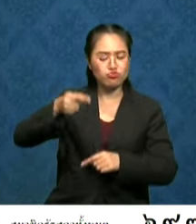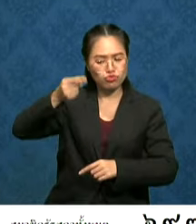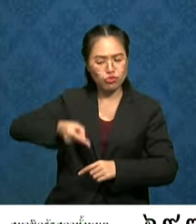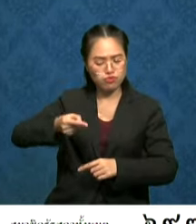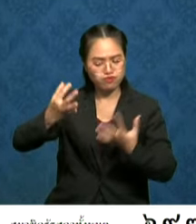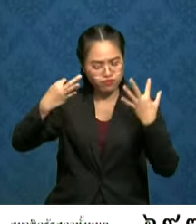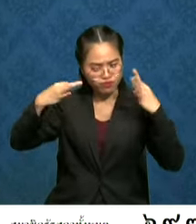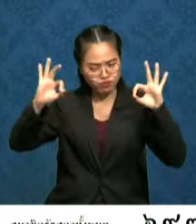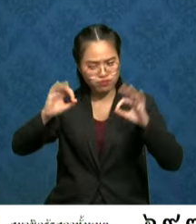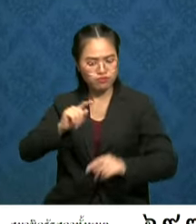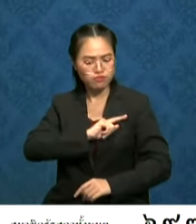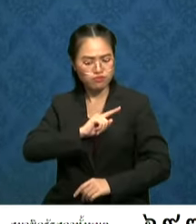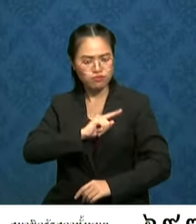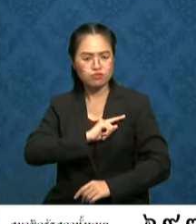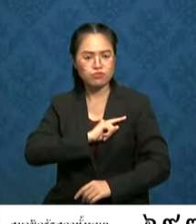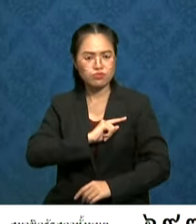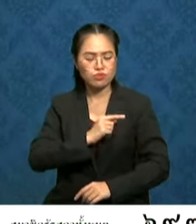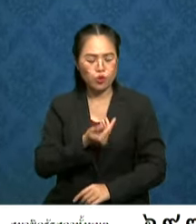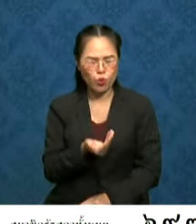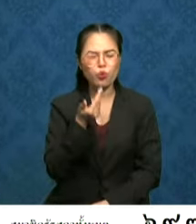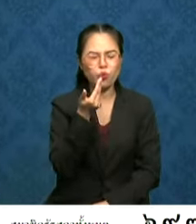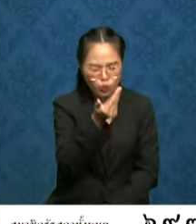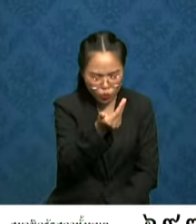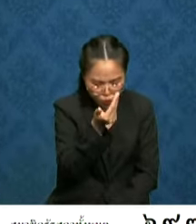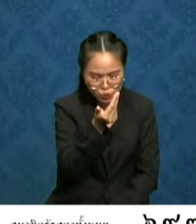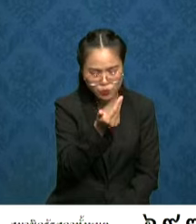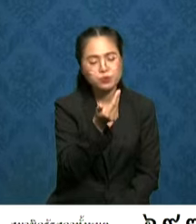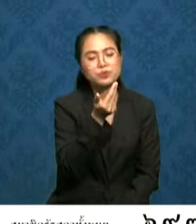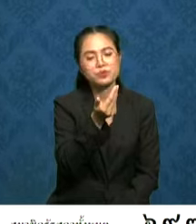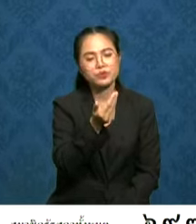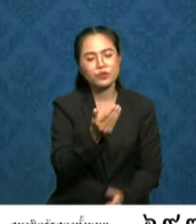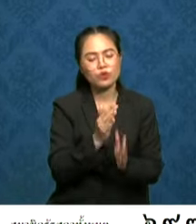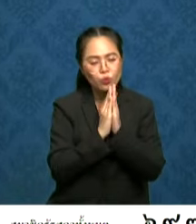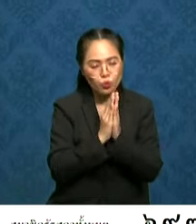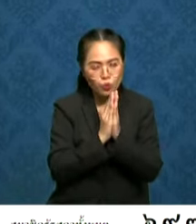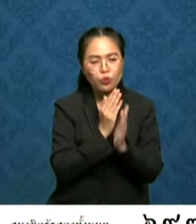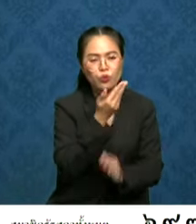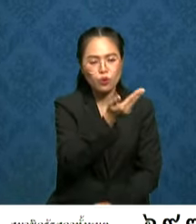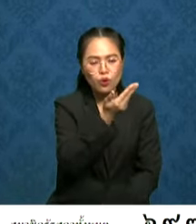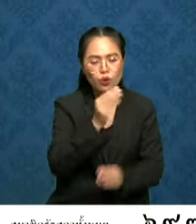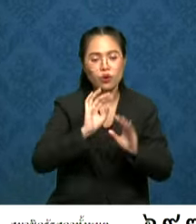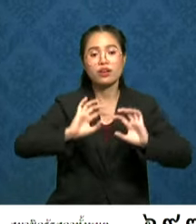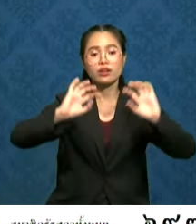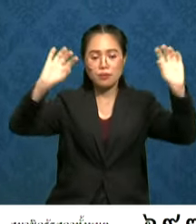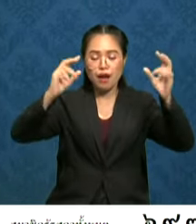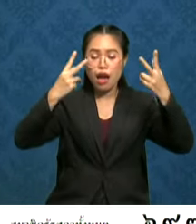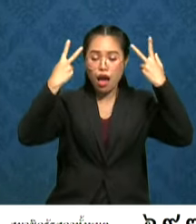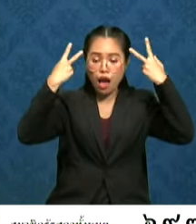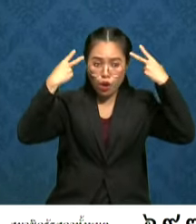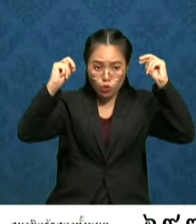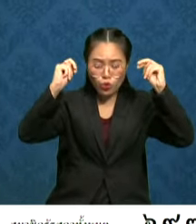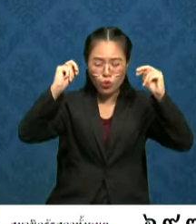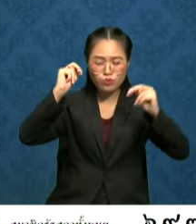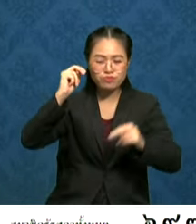ท่านประธานคะดิฉันวอนขอเถอะค่ะฝากท่านประธานไปยังรัฐบาลและท่านนายกนะคะว่า